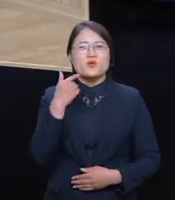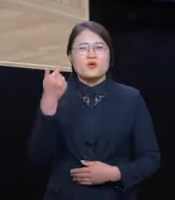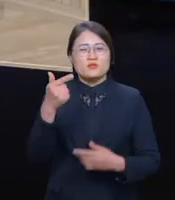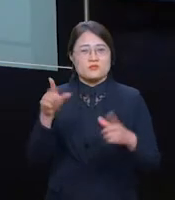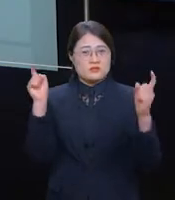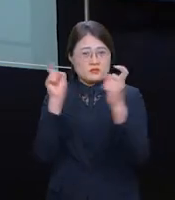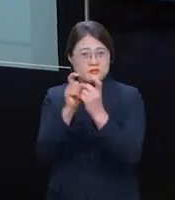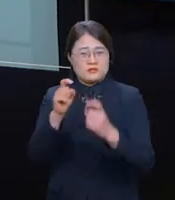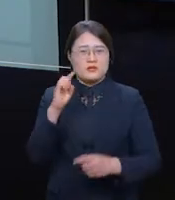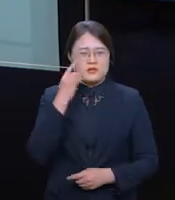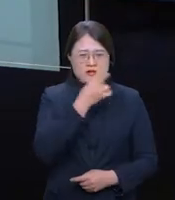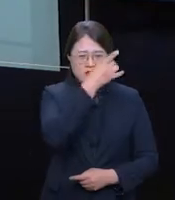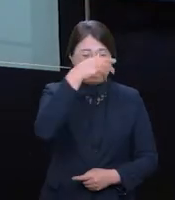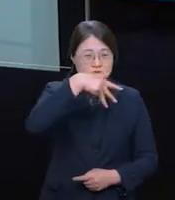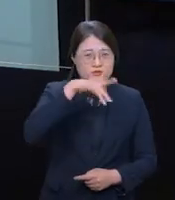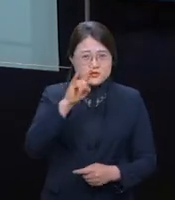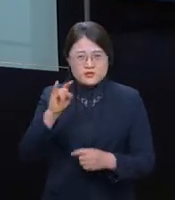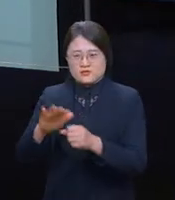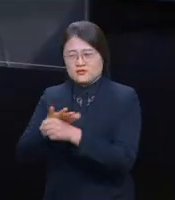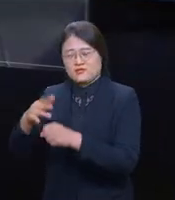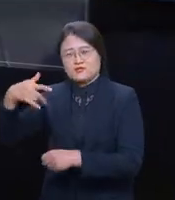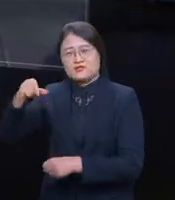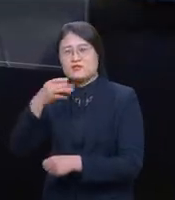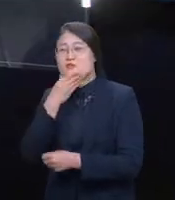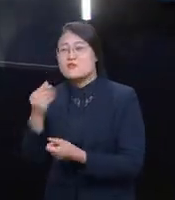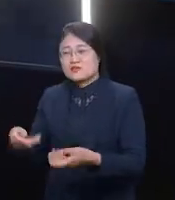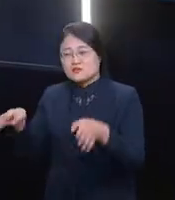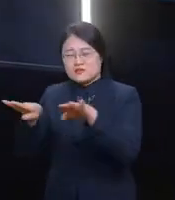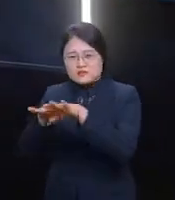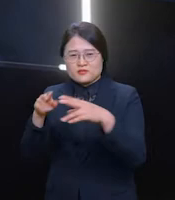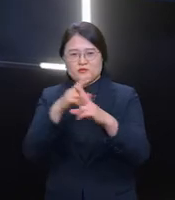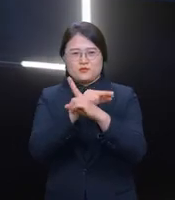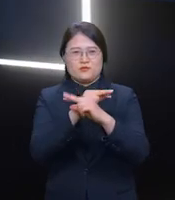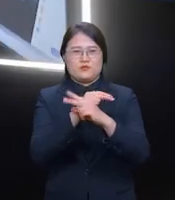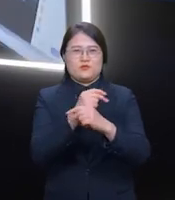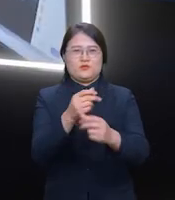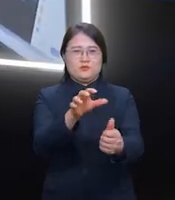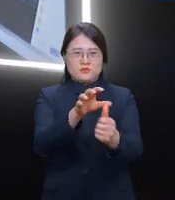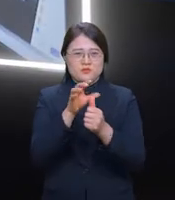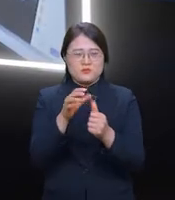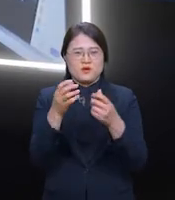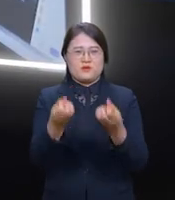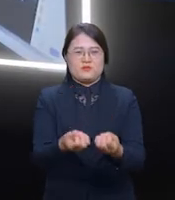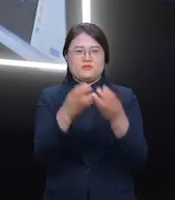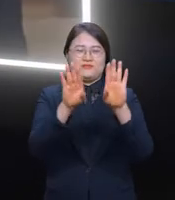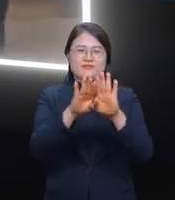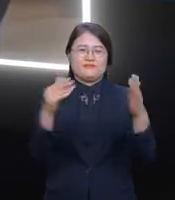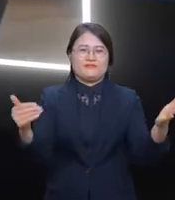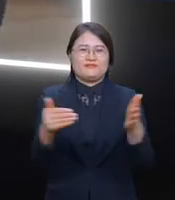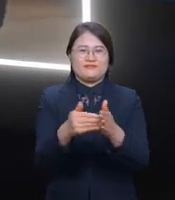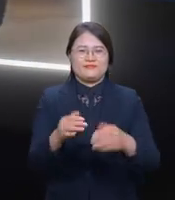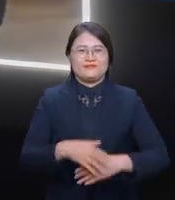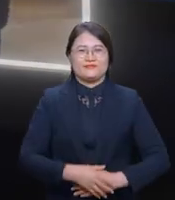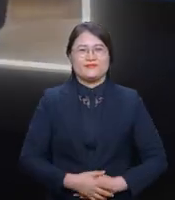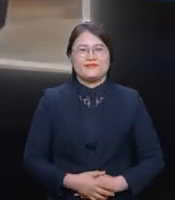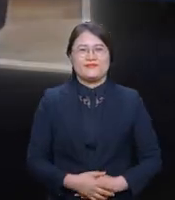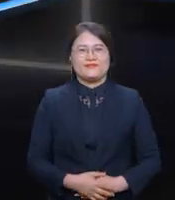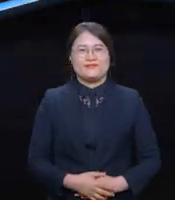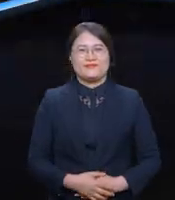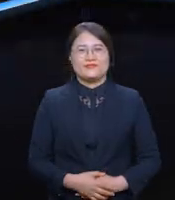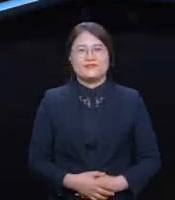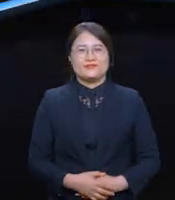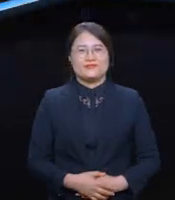제49회 어버이날을 맞아 아름채 사랑채 노인복지관에서 줌 프로그램을 활용한 온택트 어버이날 행사를